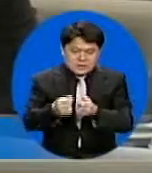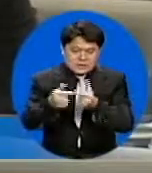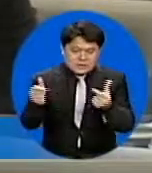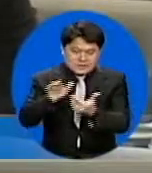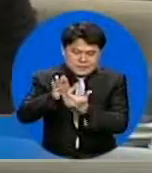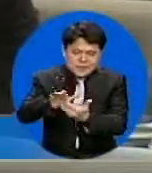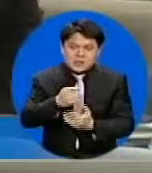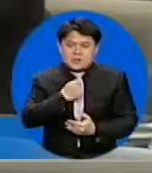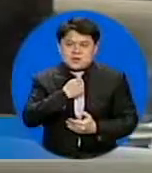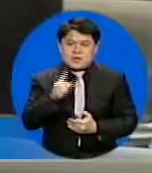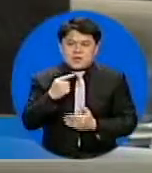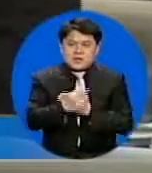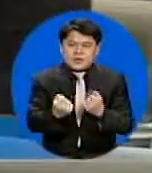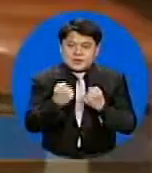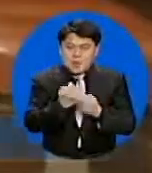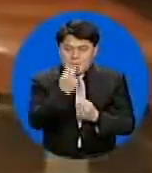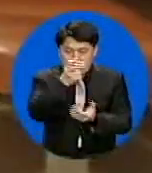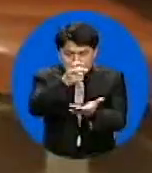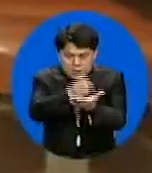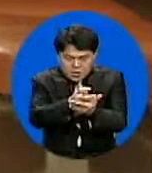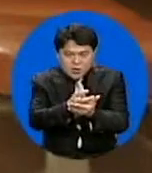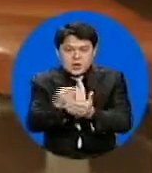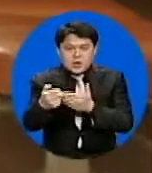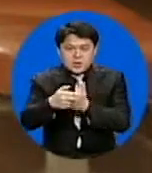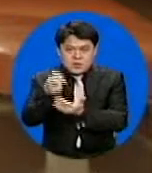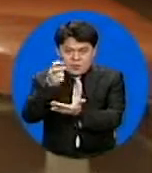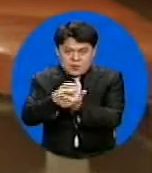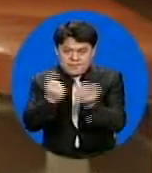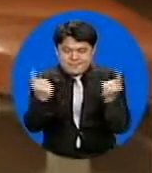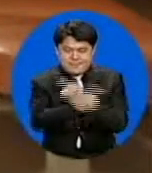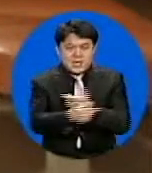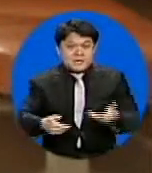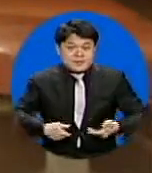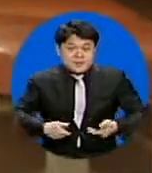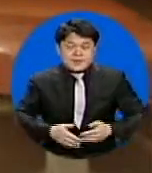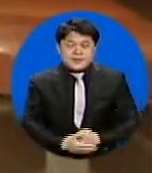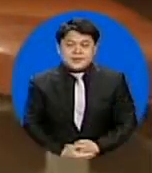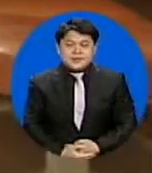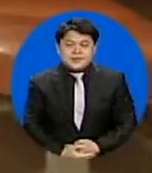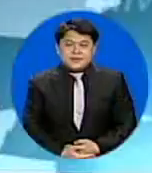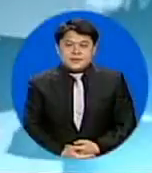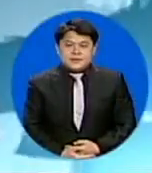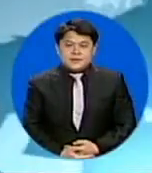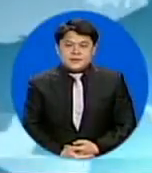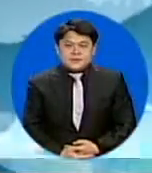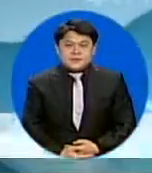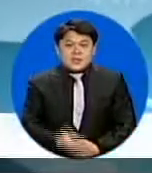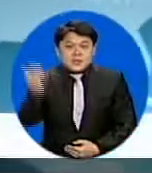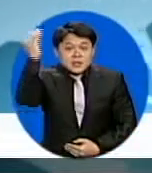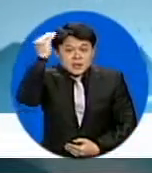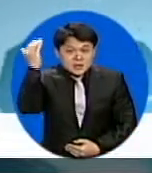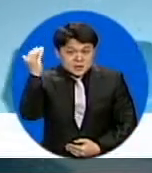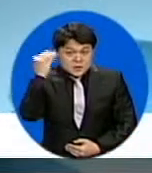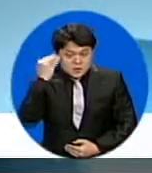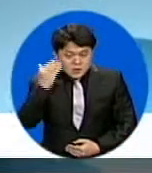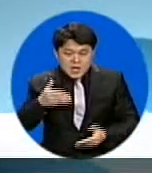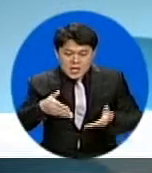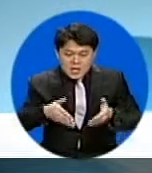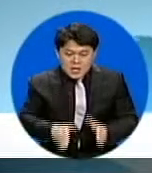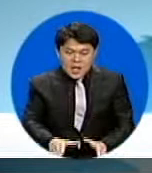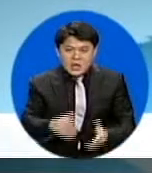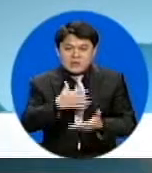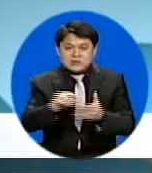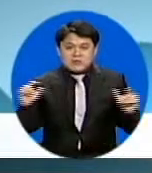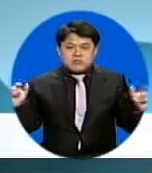속도를 늦추려면 건강보험 제도와 의료 제도를 손질할 필요가 있다고 지적했습니다. 우리나라의 출생아 수가